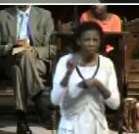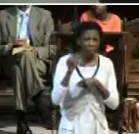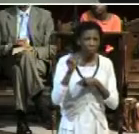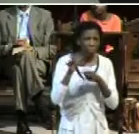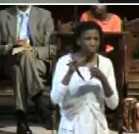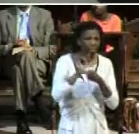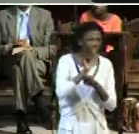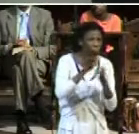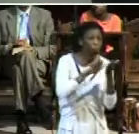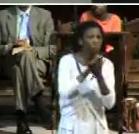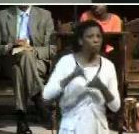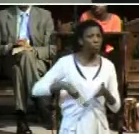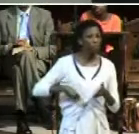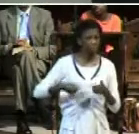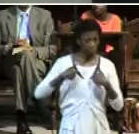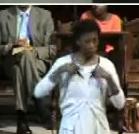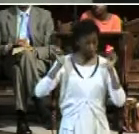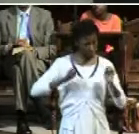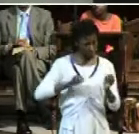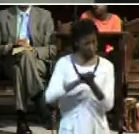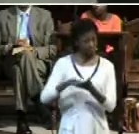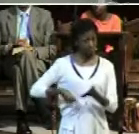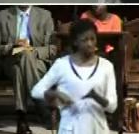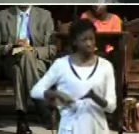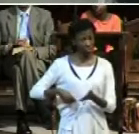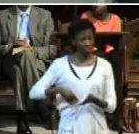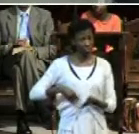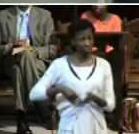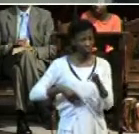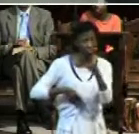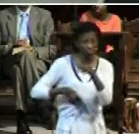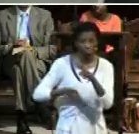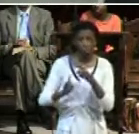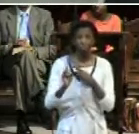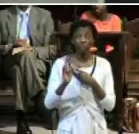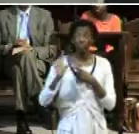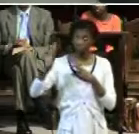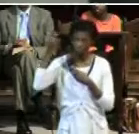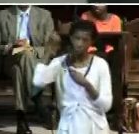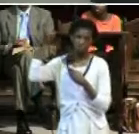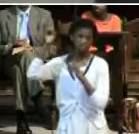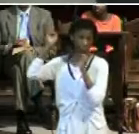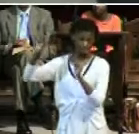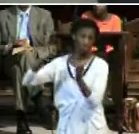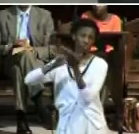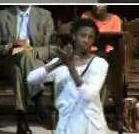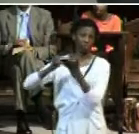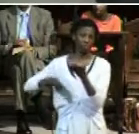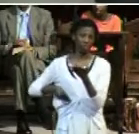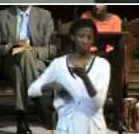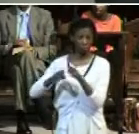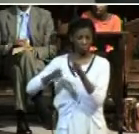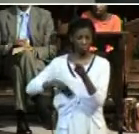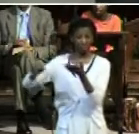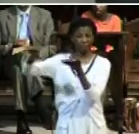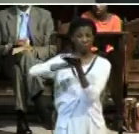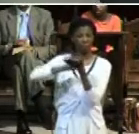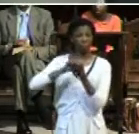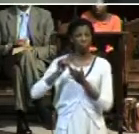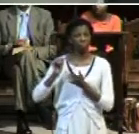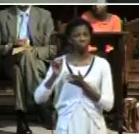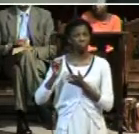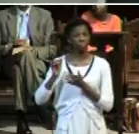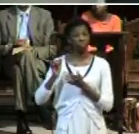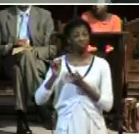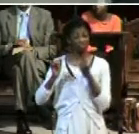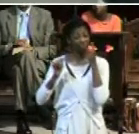C'est vous ? C'est moi ? C'est Dieu qui pardonne. Et d'ailleurs, ses interlocuteurs, si vous avez bien lu le texte,